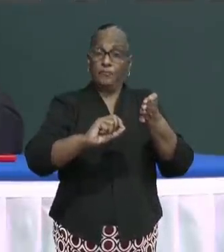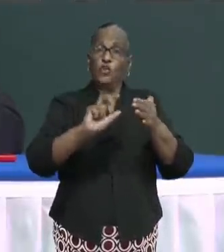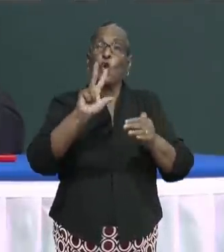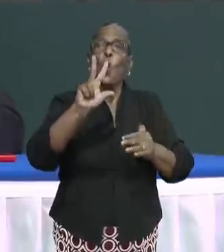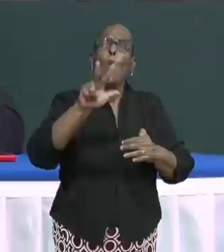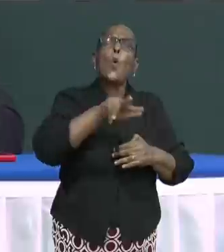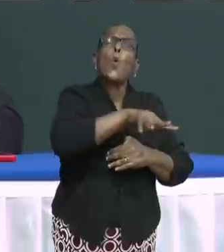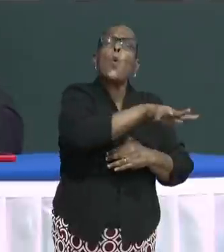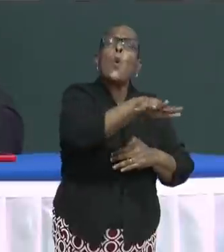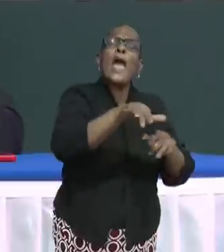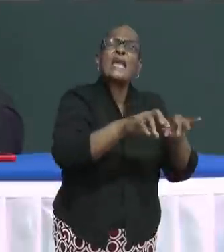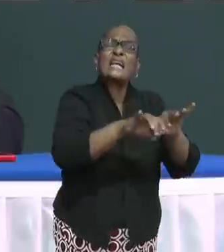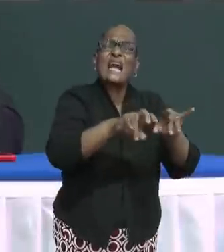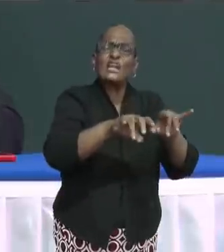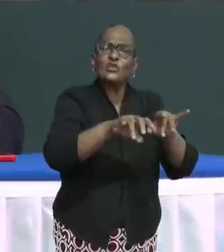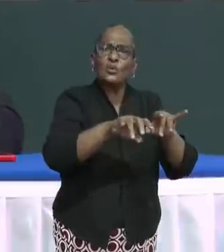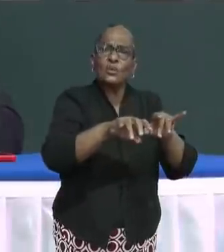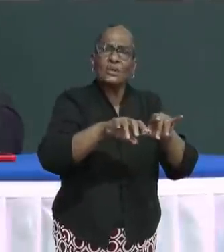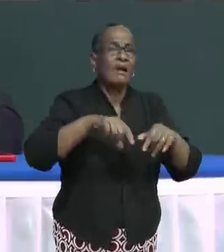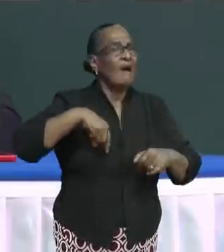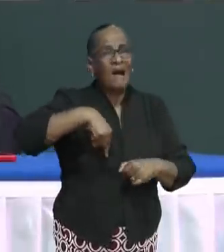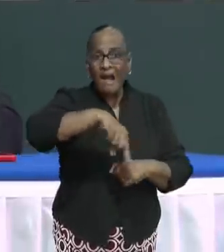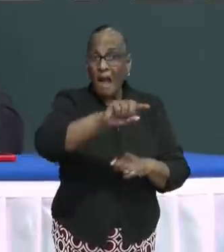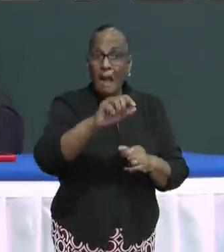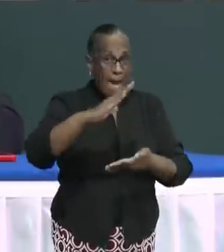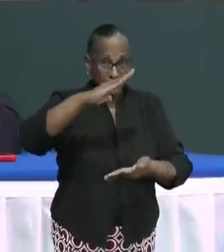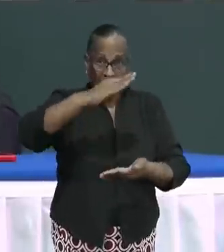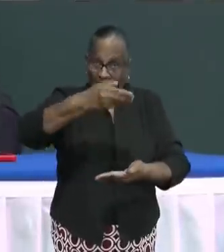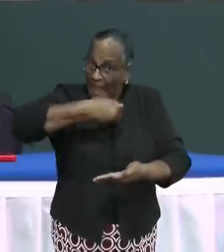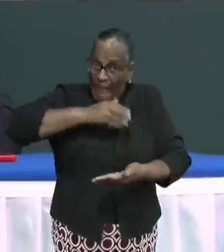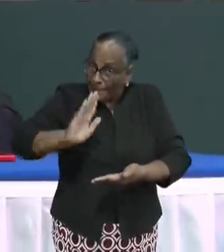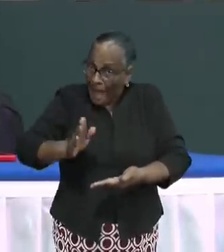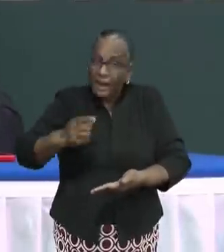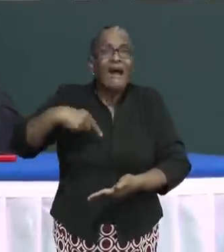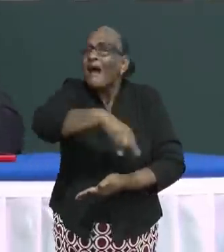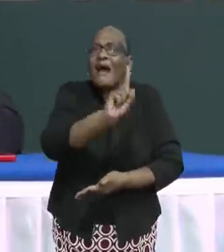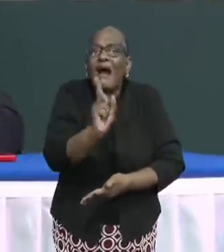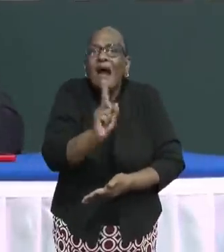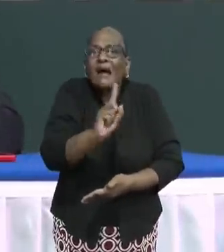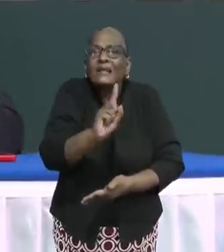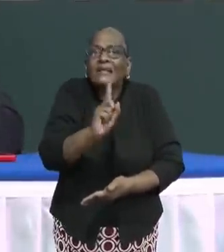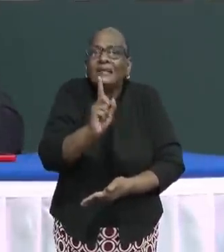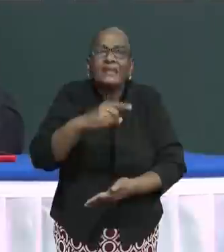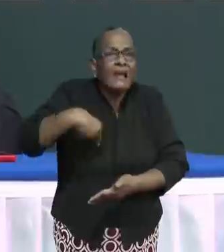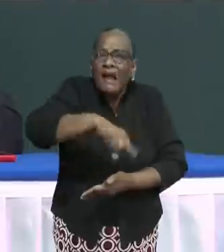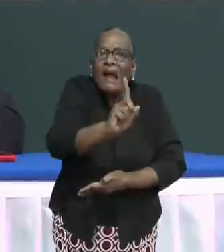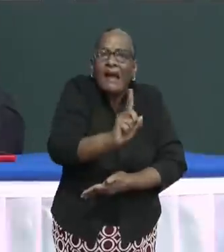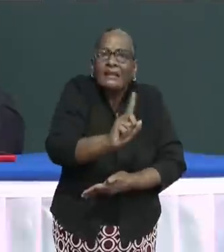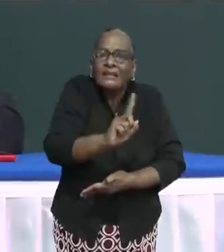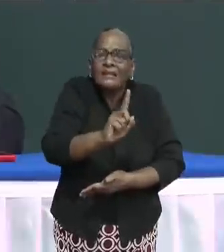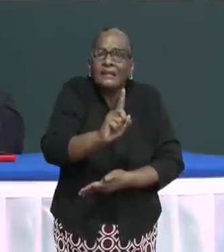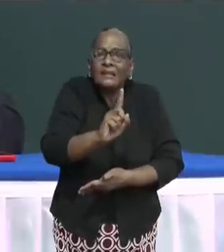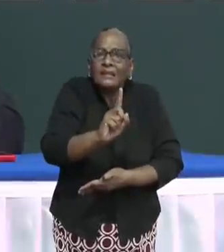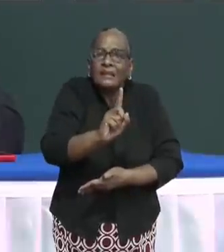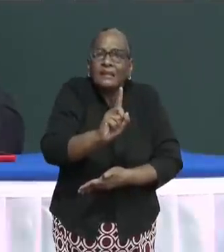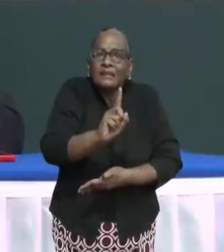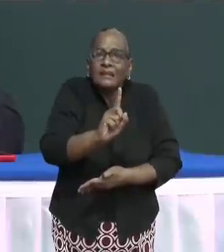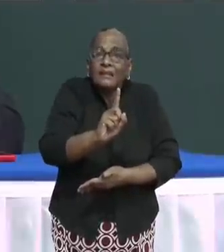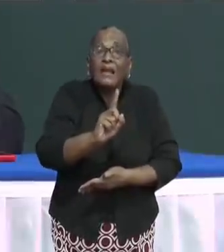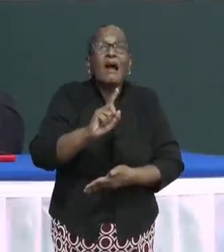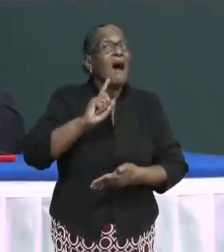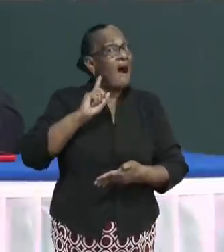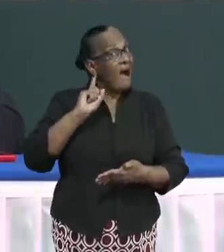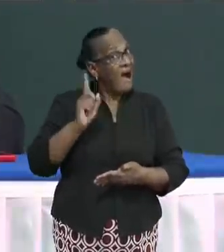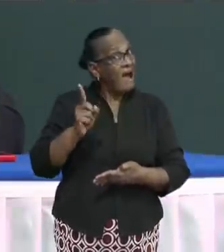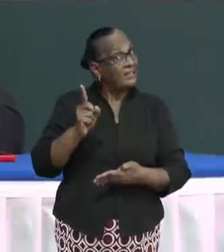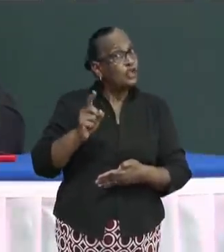no kong iikiswang paket ka ba. Bebe gano, no kong iikiswang paket ka ba, woonoso, yon